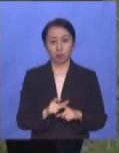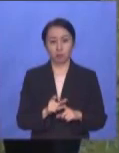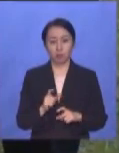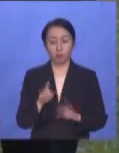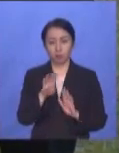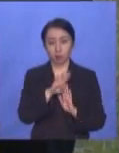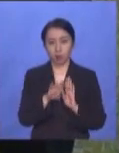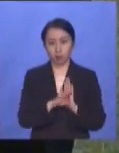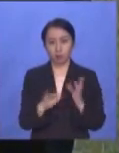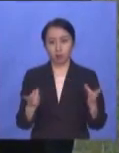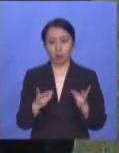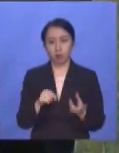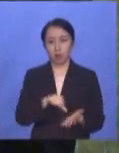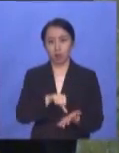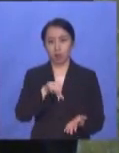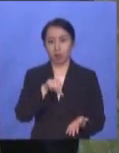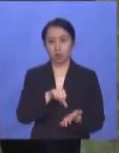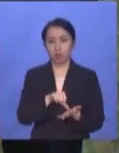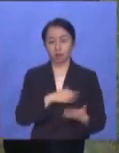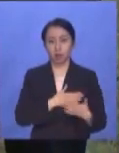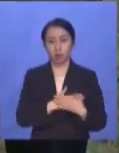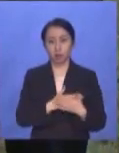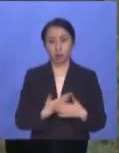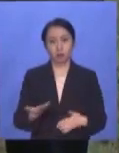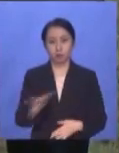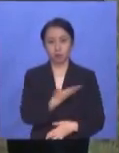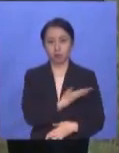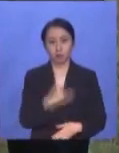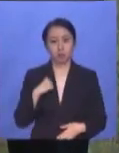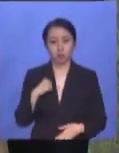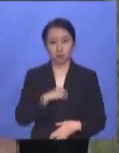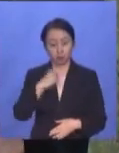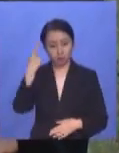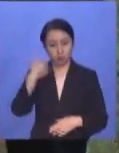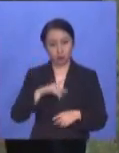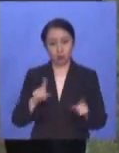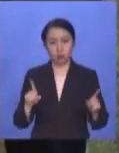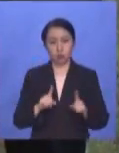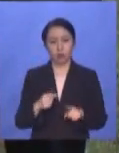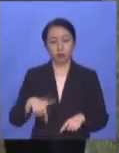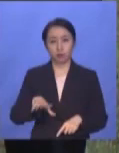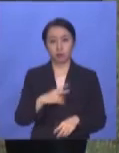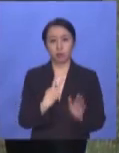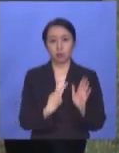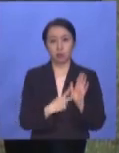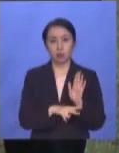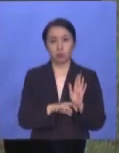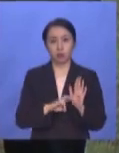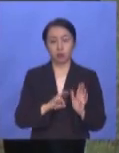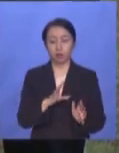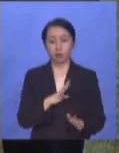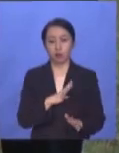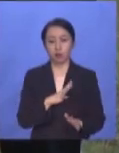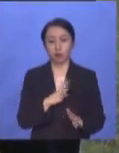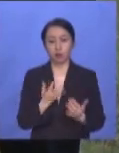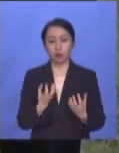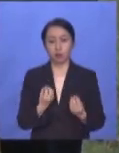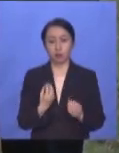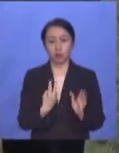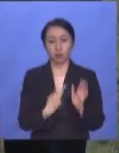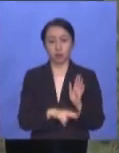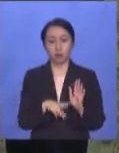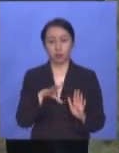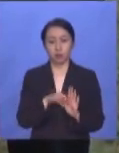надо участвовать активно. Вы сами понимаете, что раньше всего 70 миллиардов было. Сейчас, после этого еще 70